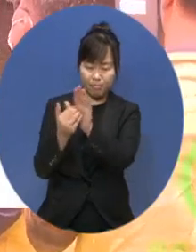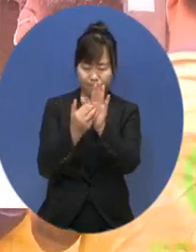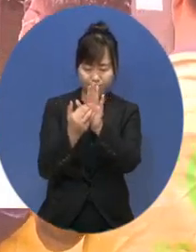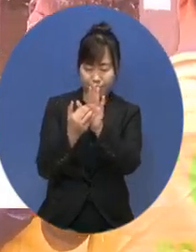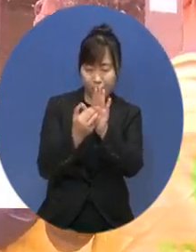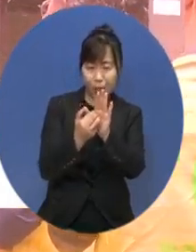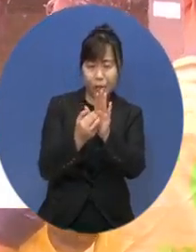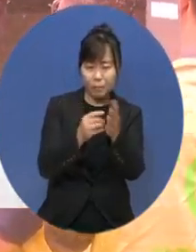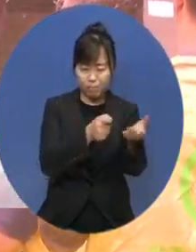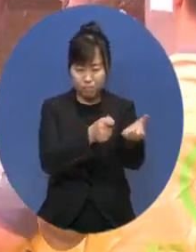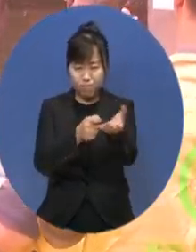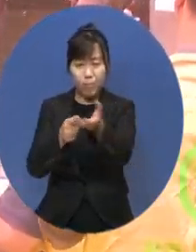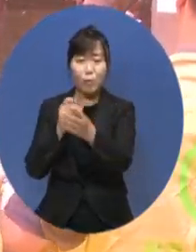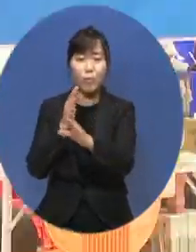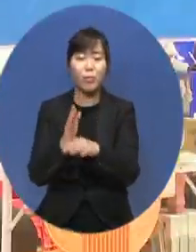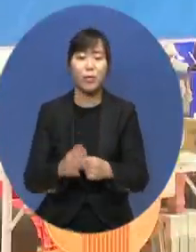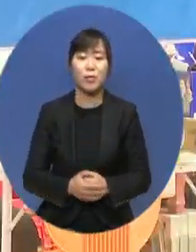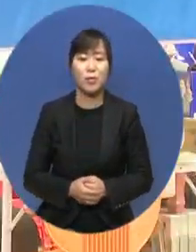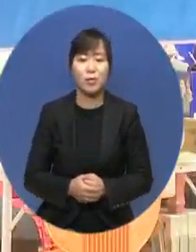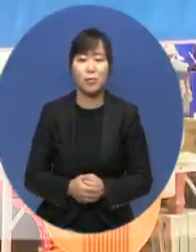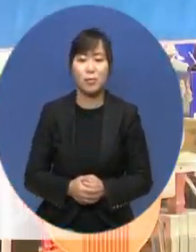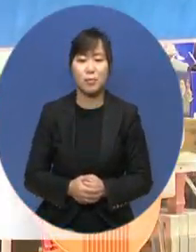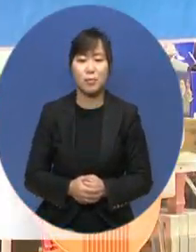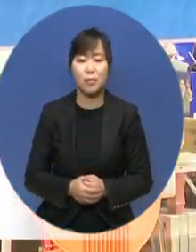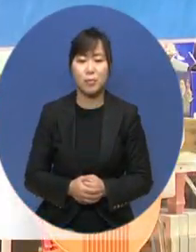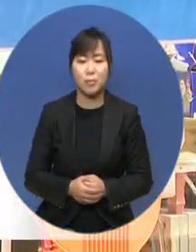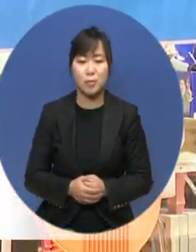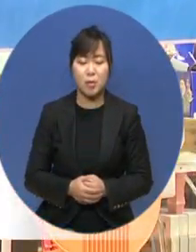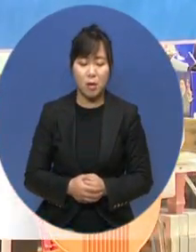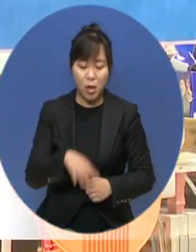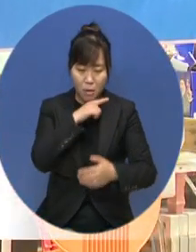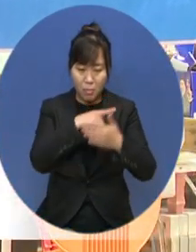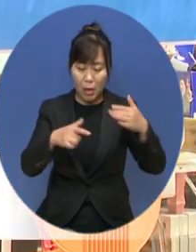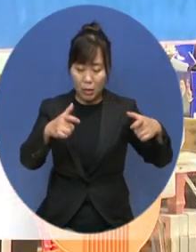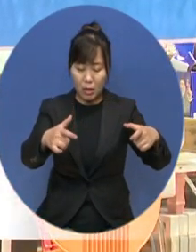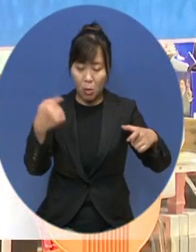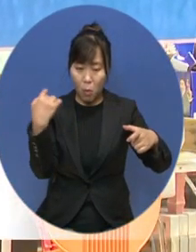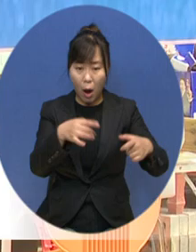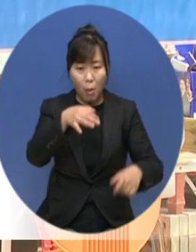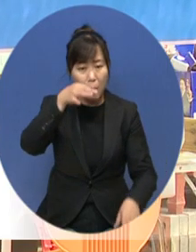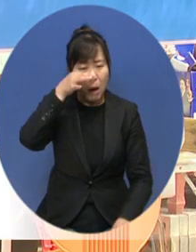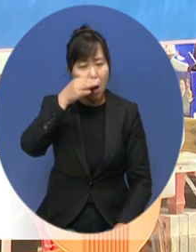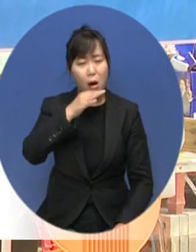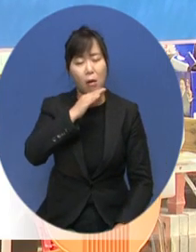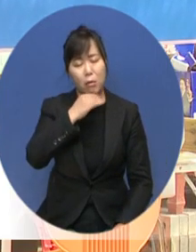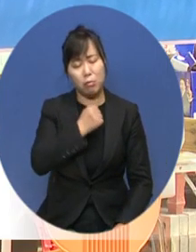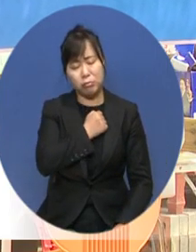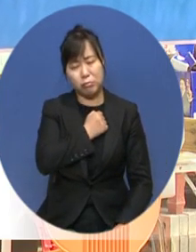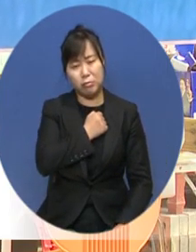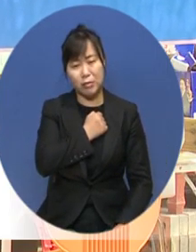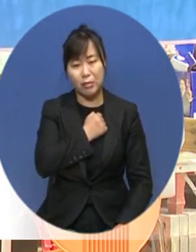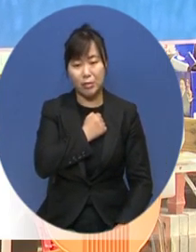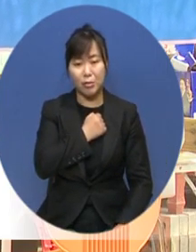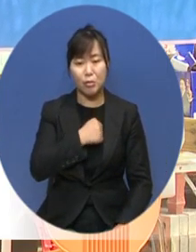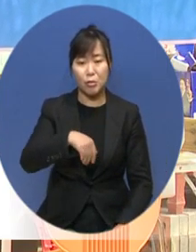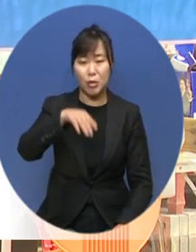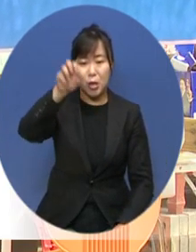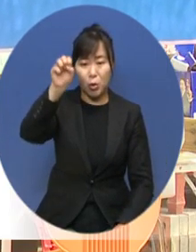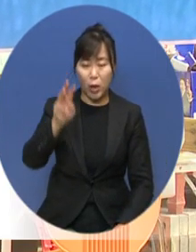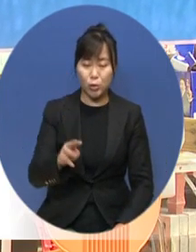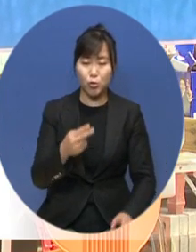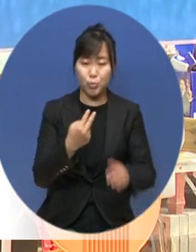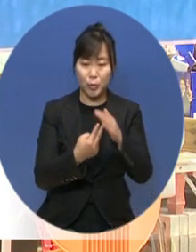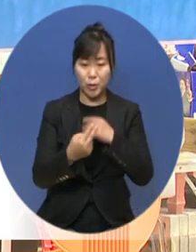대비해 방역작업에 분주합니다. 수해 지역을 와서 보니 참 암담합니다. 우리 광주